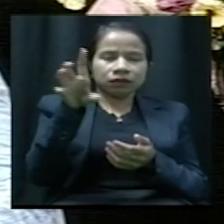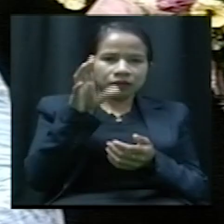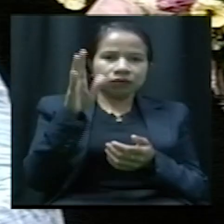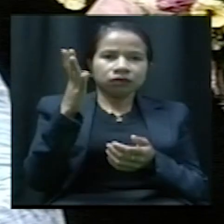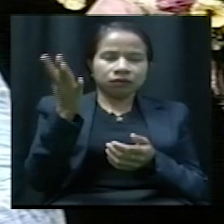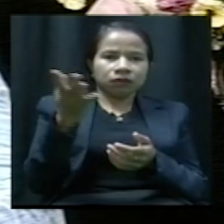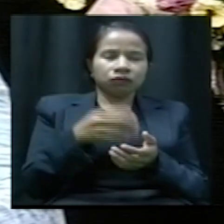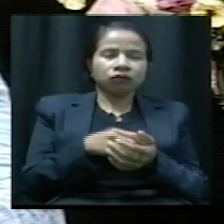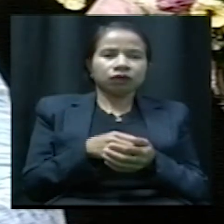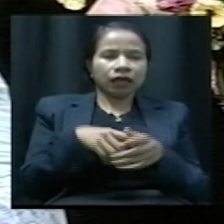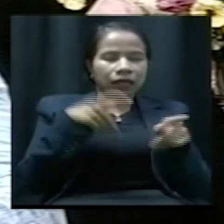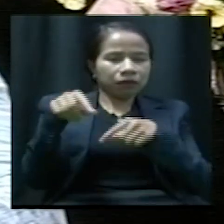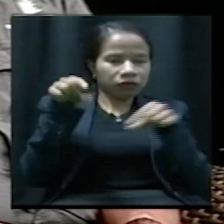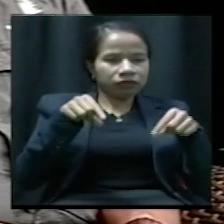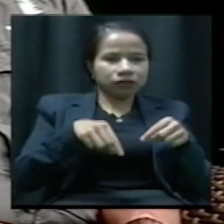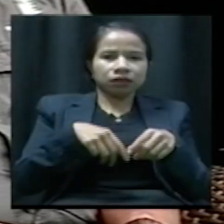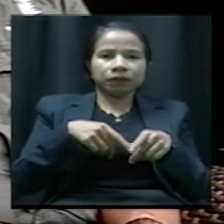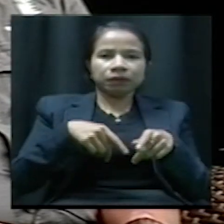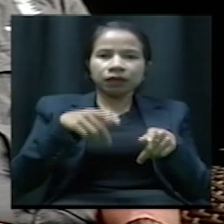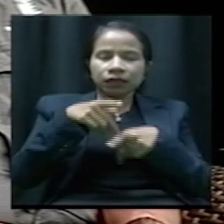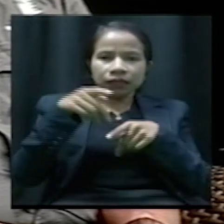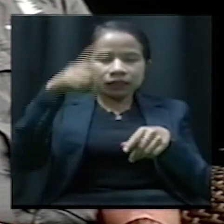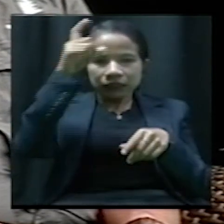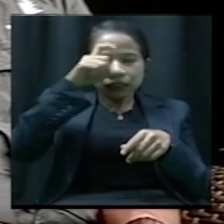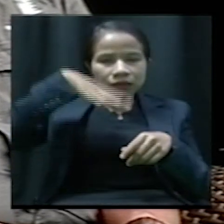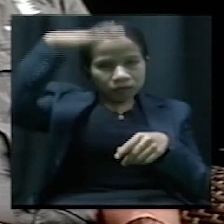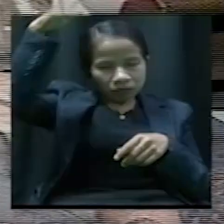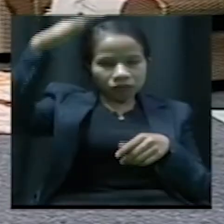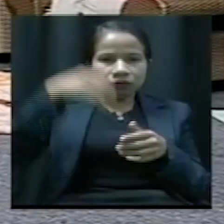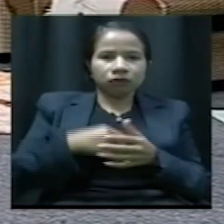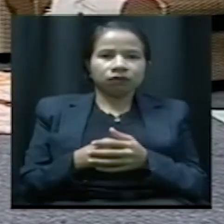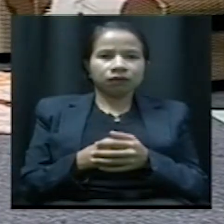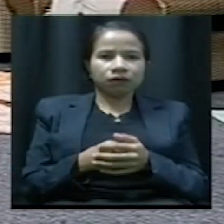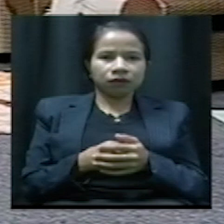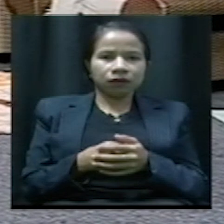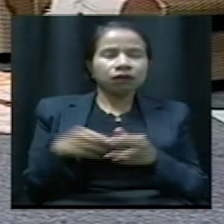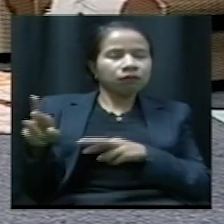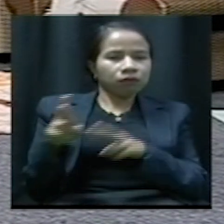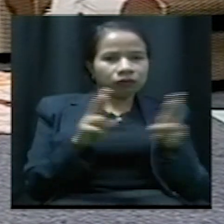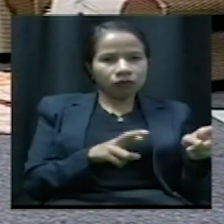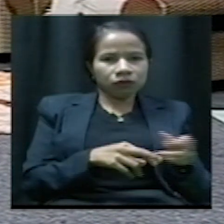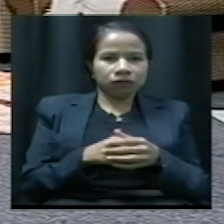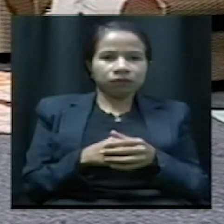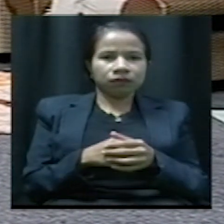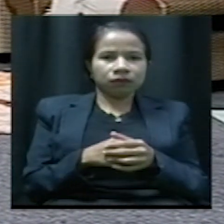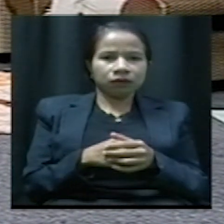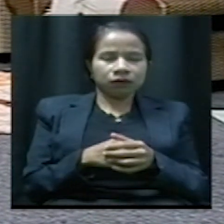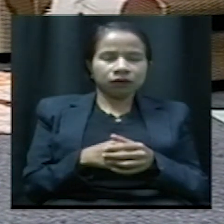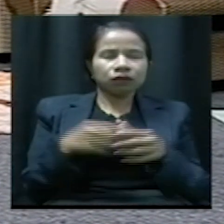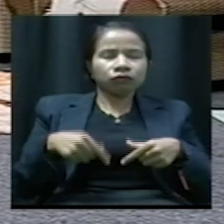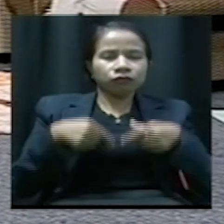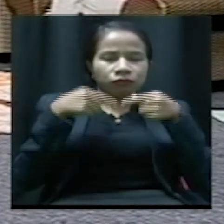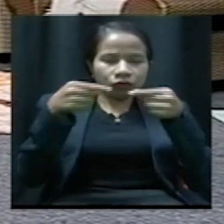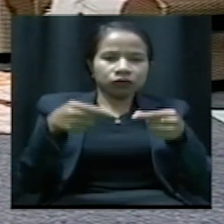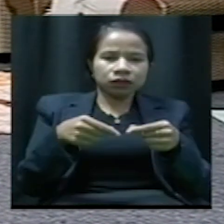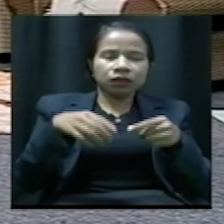modifikasi ne mak produktivo. Ida de produktivo ya? Ya, produk usia ida de produktivo ida sia ne mak hansang pronto para tu bele ejerse sia